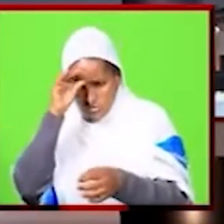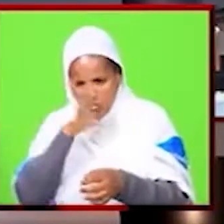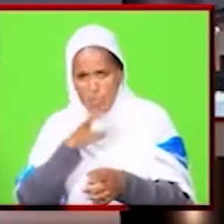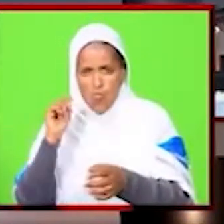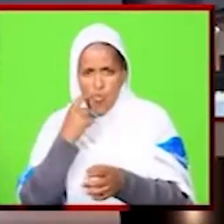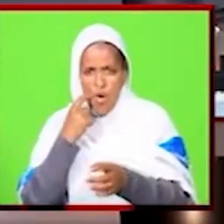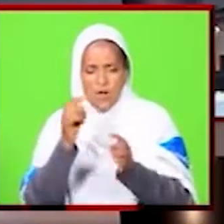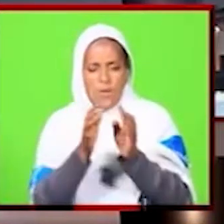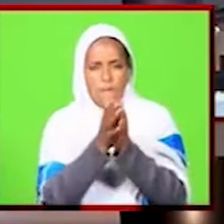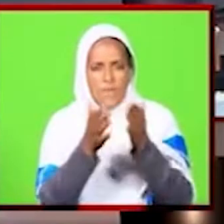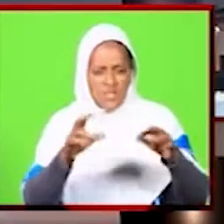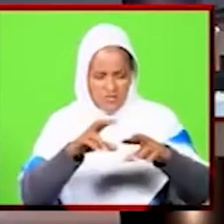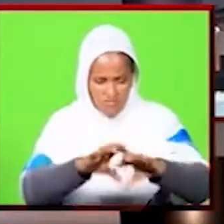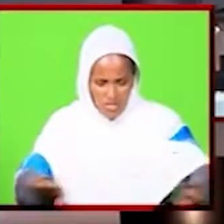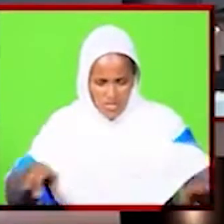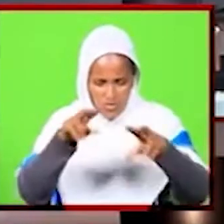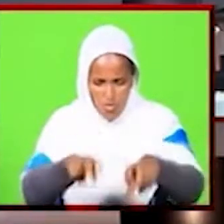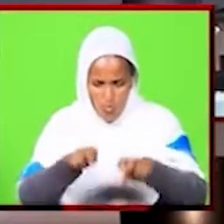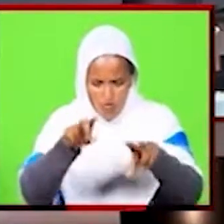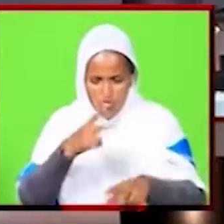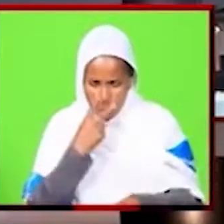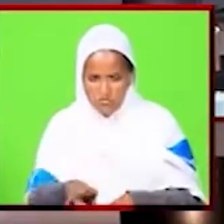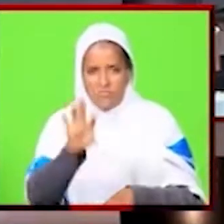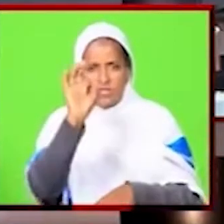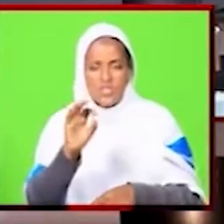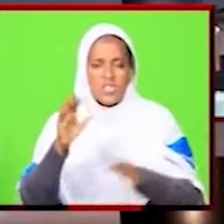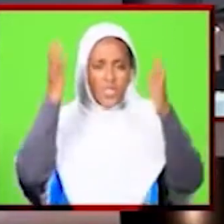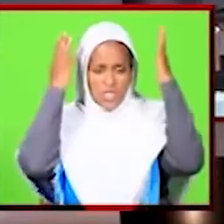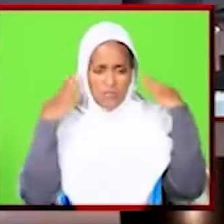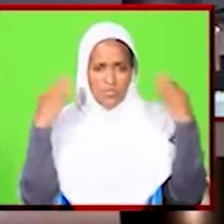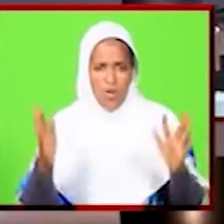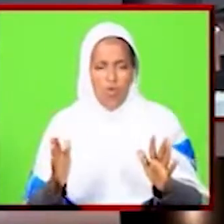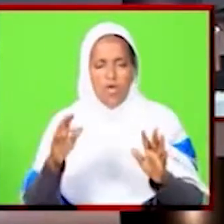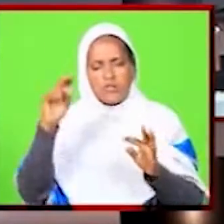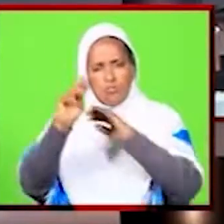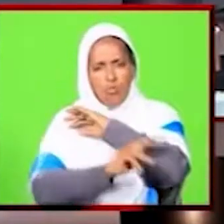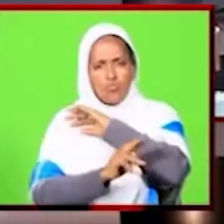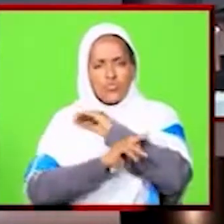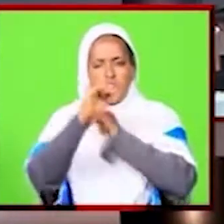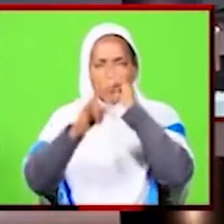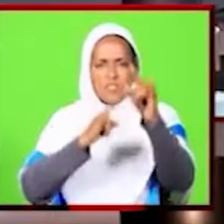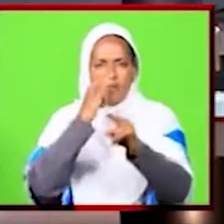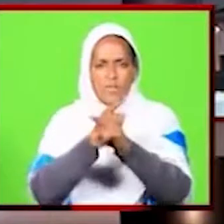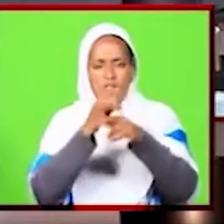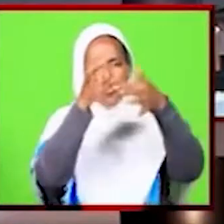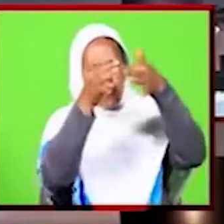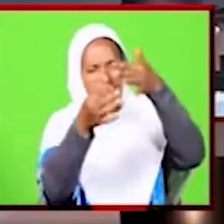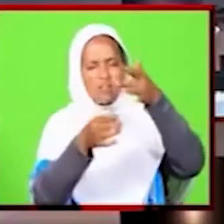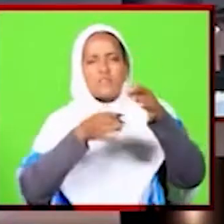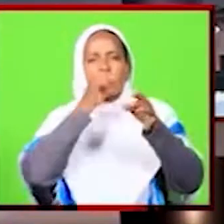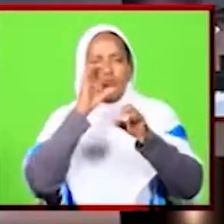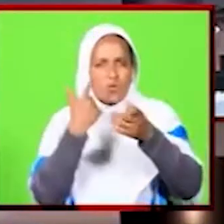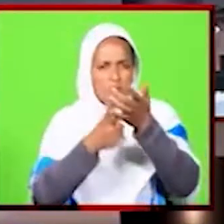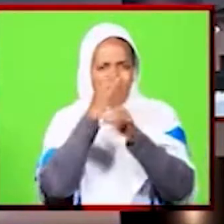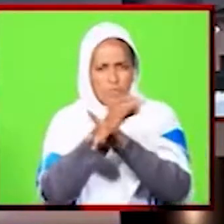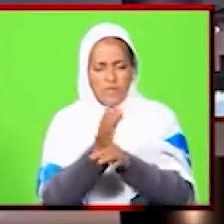የተጻፉ ነገሮች የማያምኑም ሰዎች ቢሆኑ መሬትን እየቆፈሩ እያረጋገጡ ያሉት ነው። ግብፃውያን በሙሴ ዘመን ወይንን